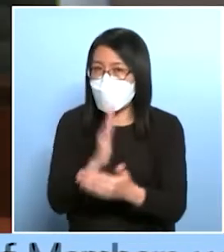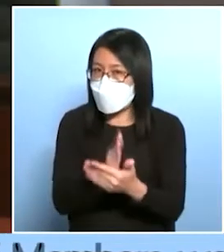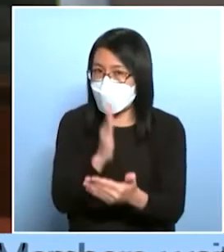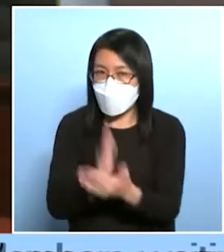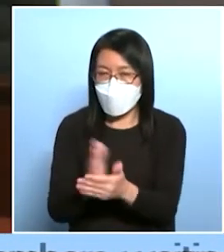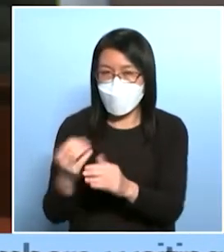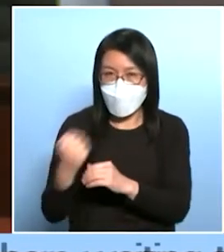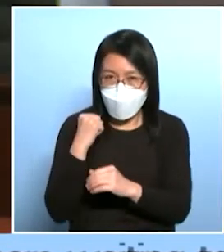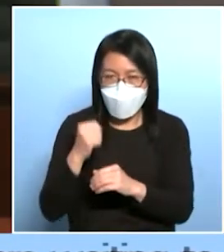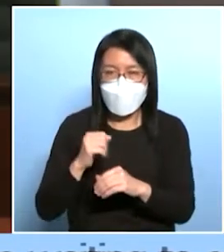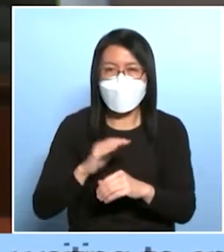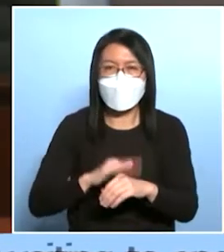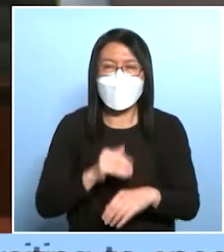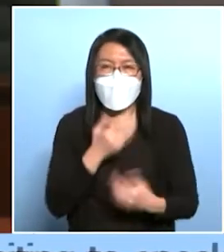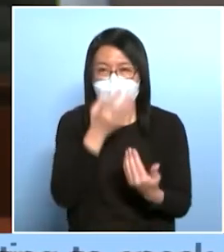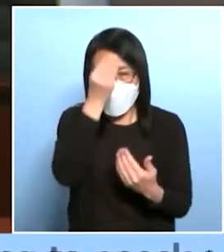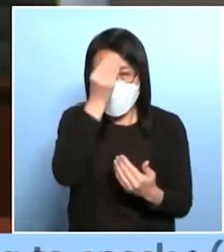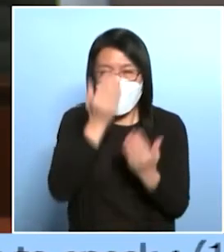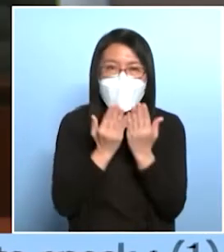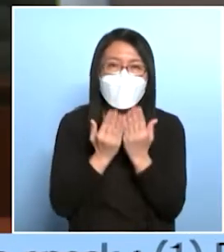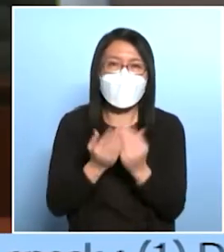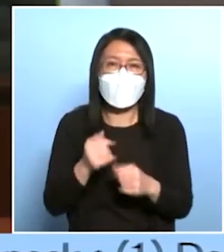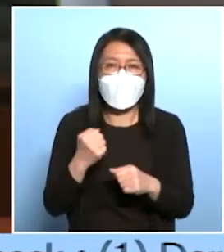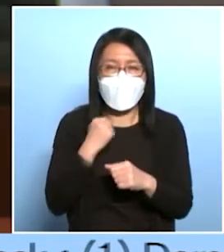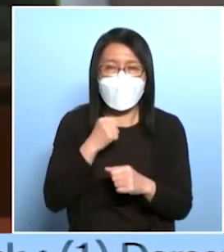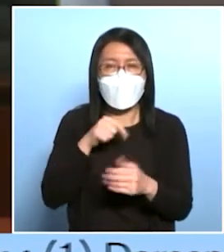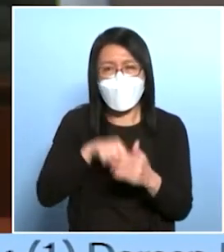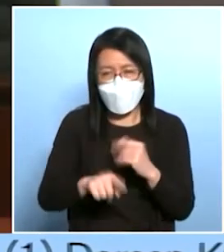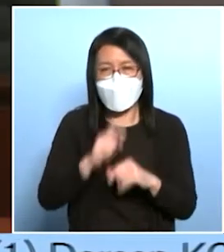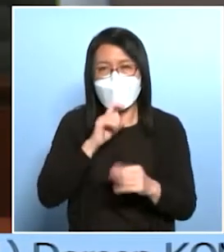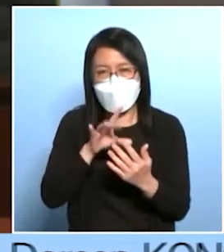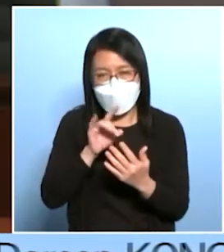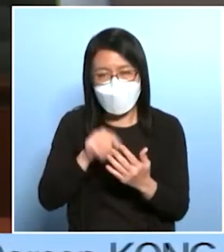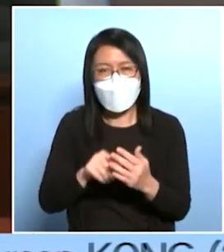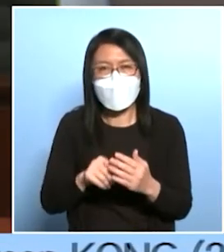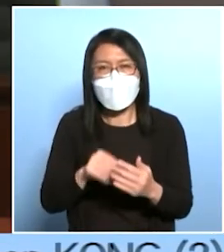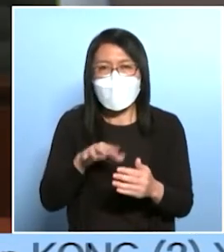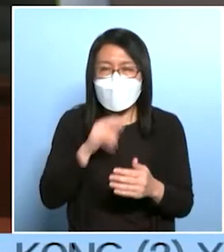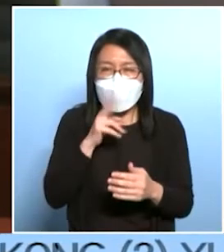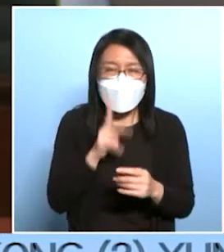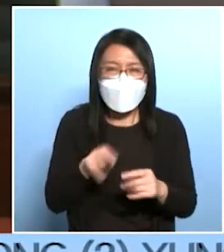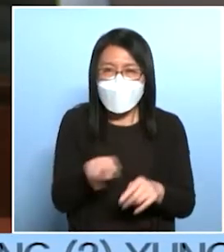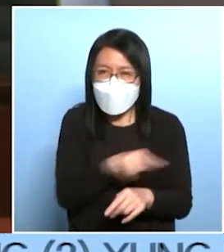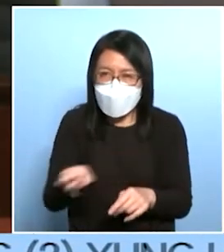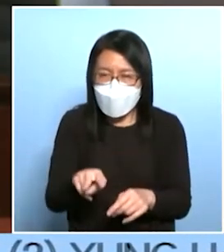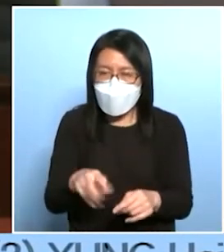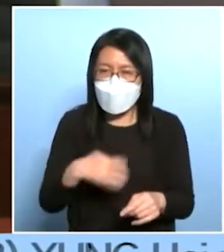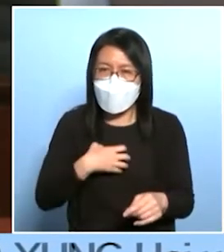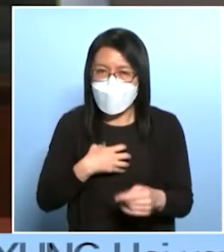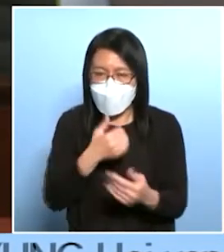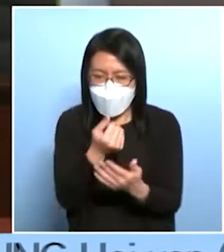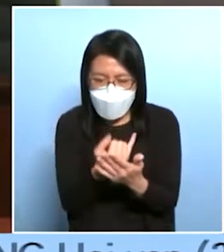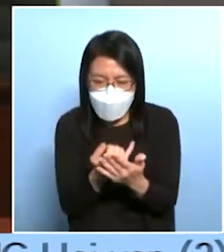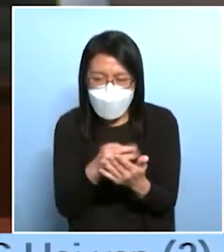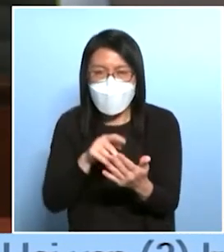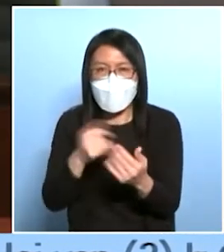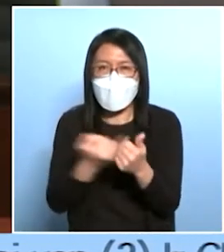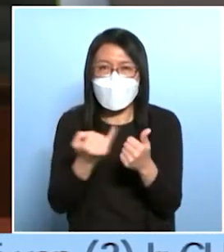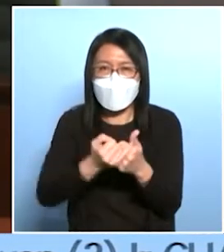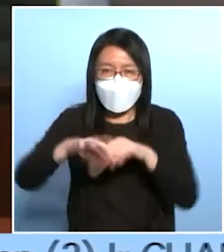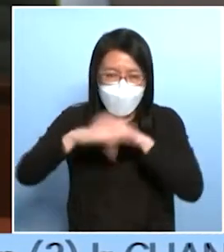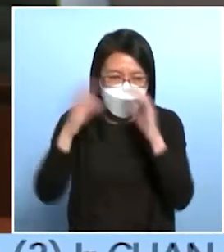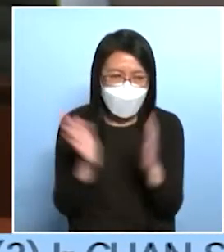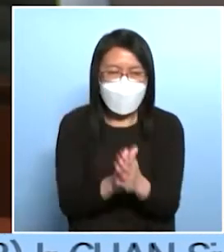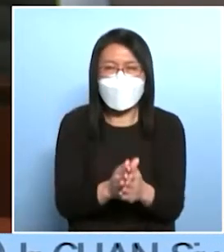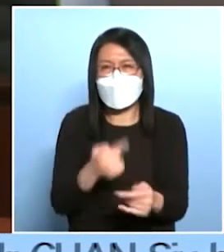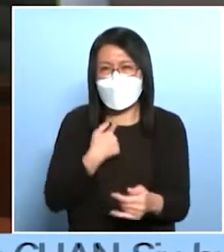能，學術的能力我覺得只是其中之一而已。用了統一的標準平衡，將學生通通推去